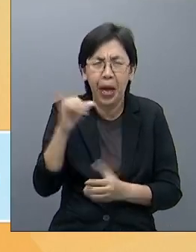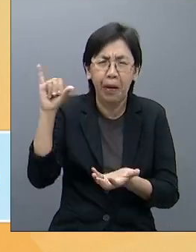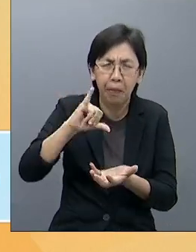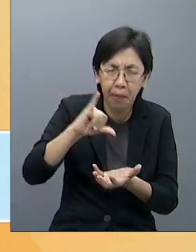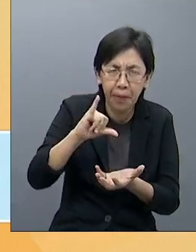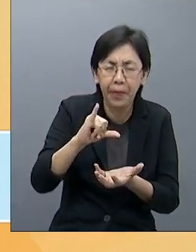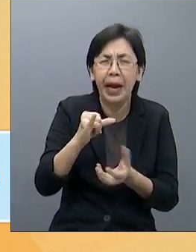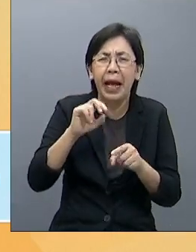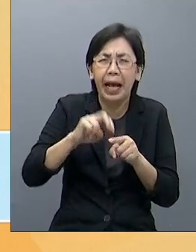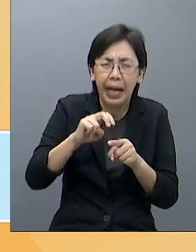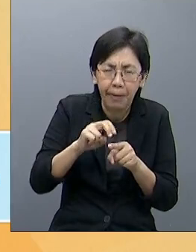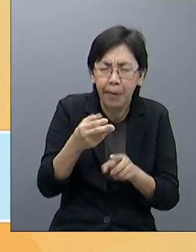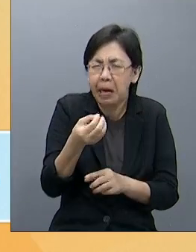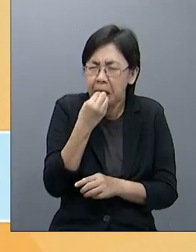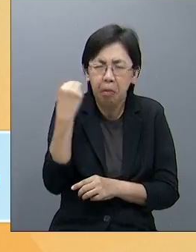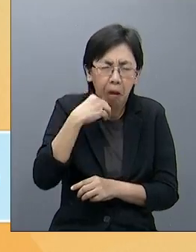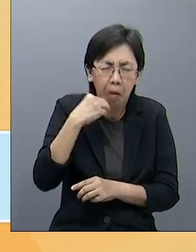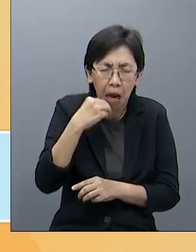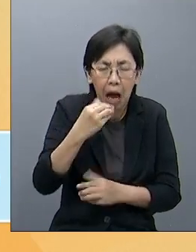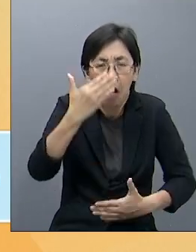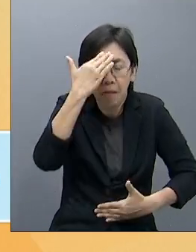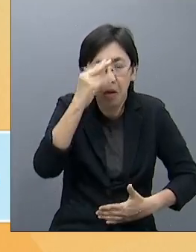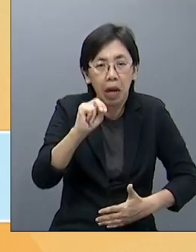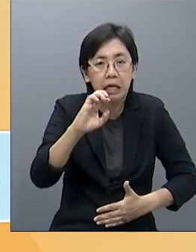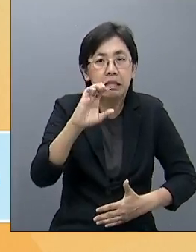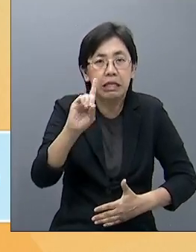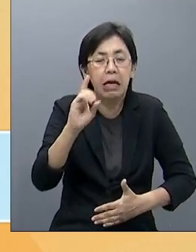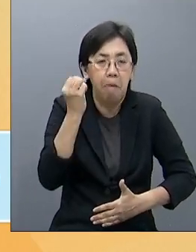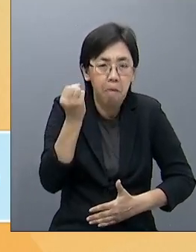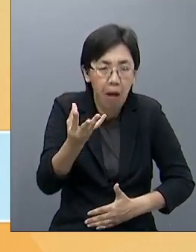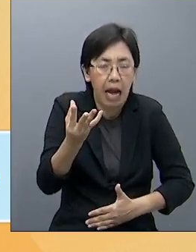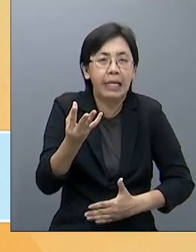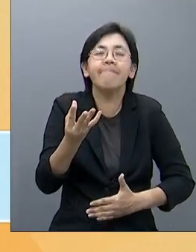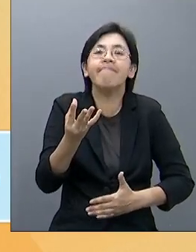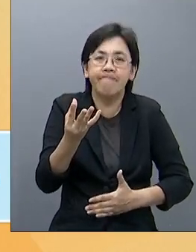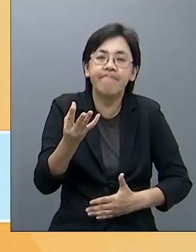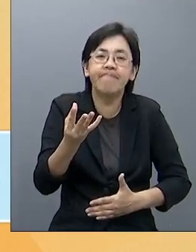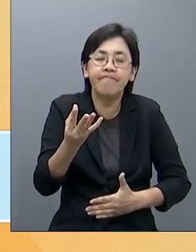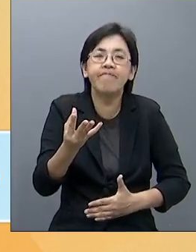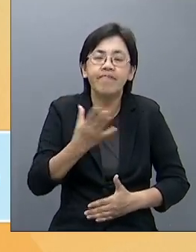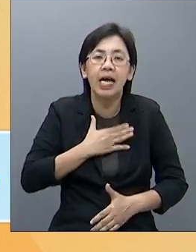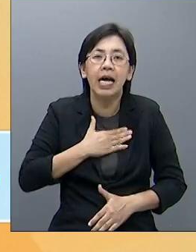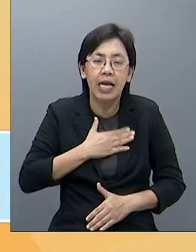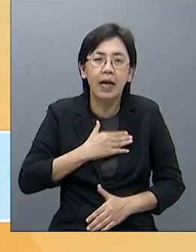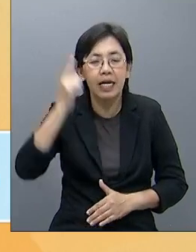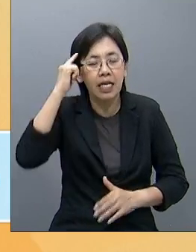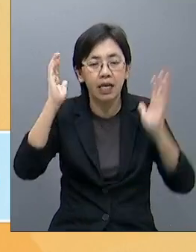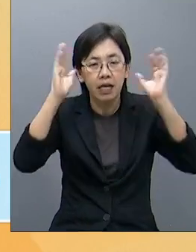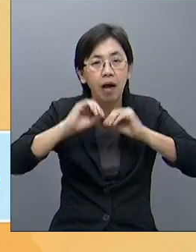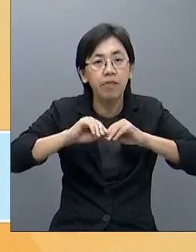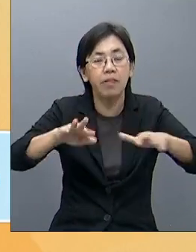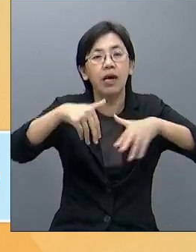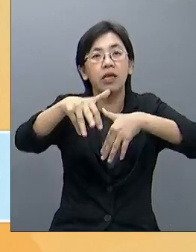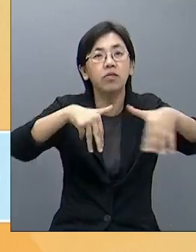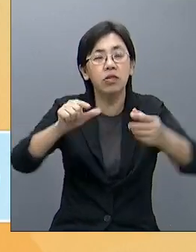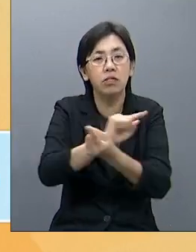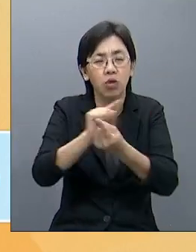ค NCD คอนข้างมากก็นำไปสู่เรื่องของการขบเคลื่อน นโยบายที่เราต้องการจะชี้นำสังคมให้